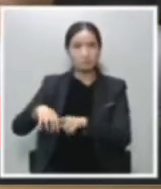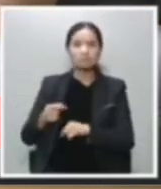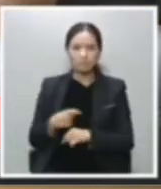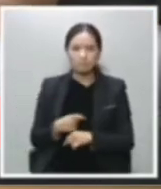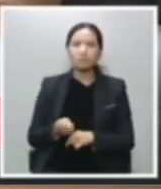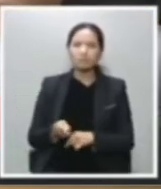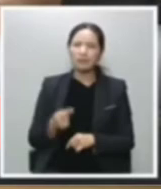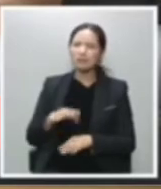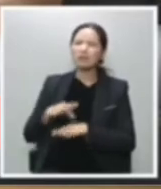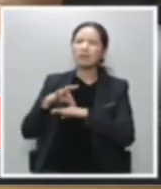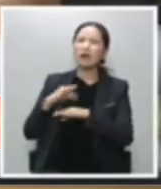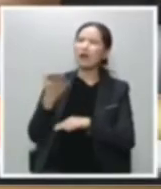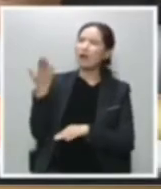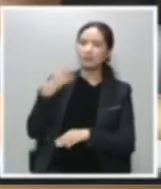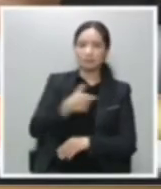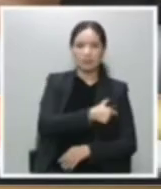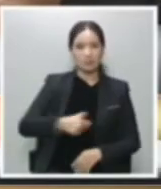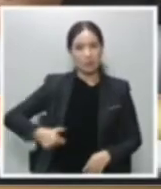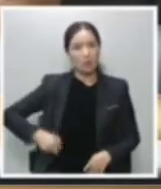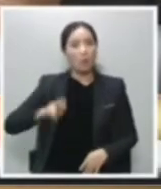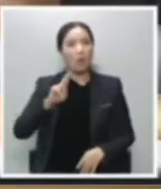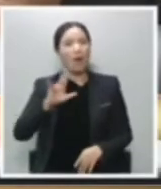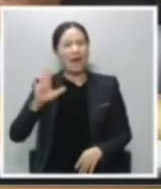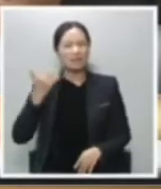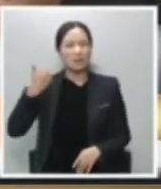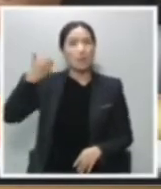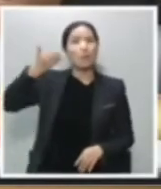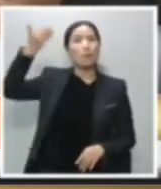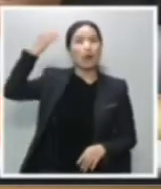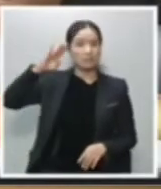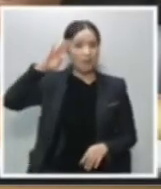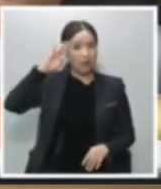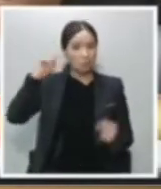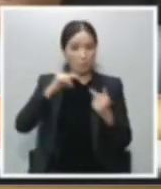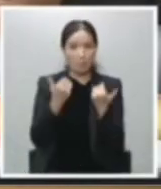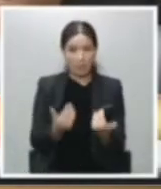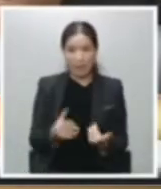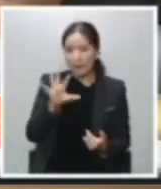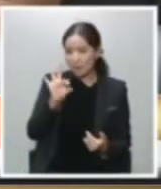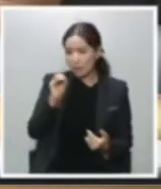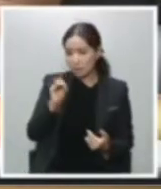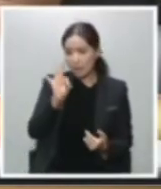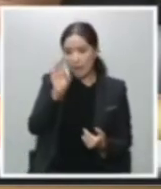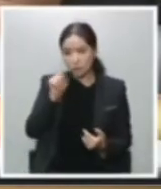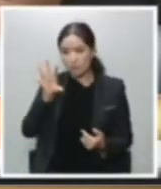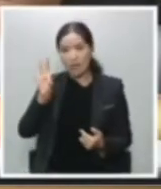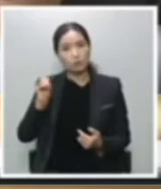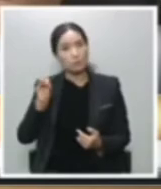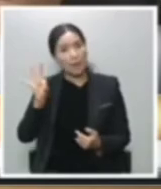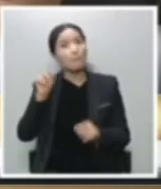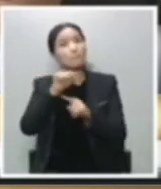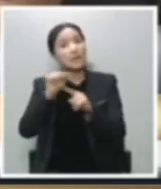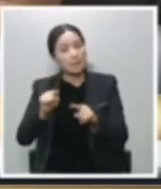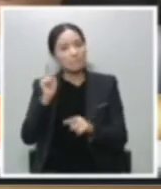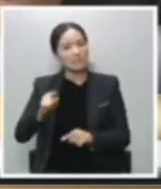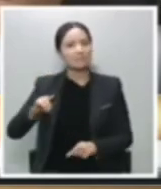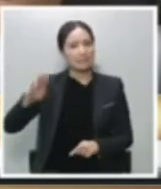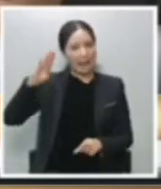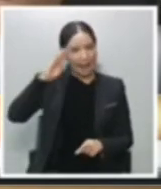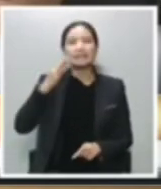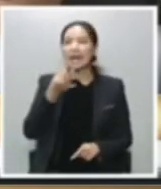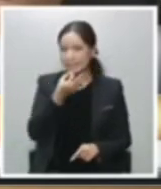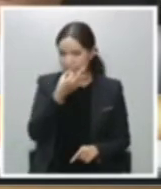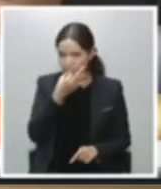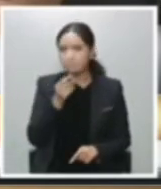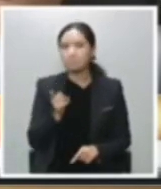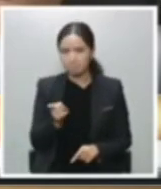แต่สมัยร้นเก้ารัชกาลที่5ผมว่าทหารปัจจุบันนี้ 99.99 เนี่ยครับเป็นทหารอาชีพเป็นทหาร